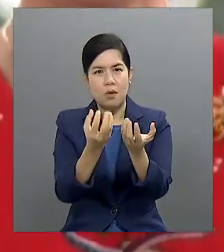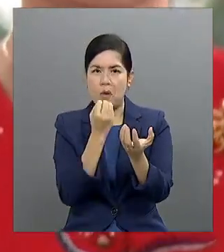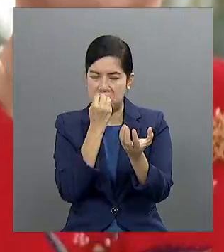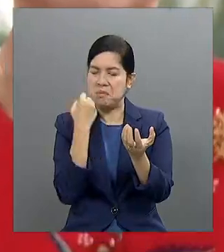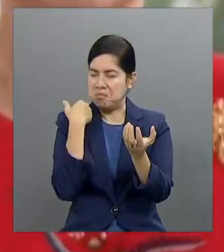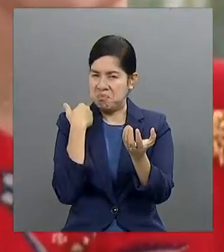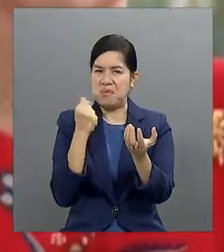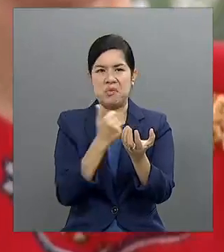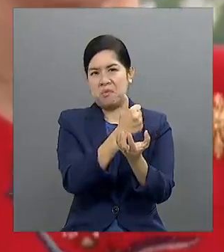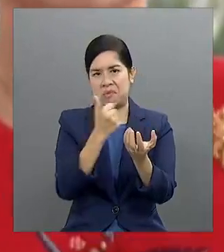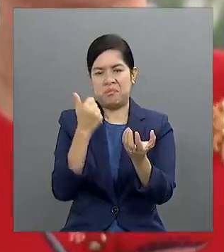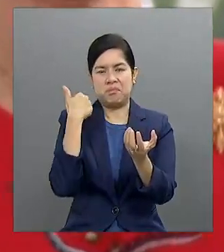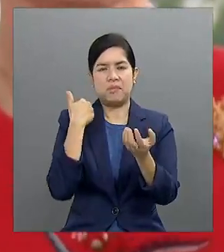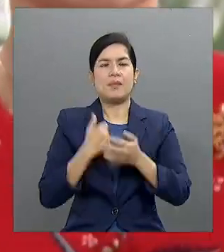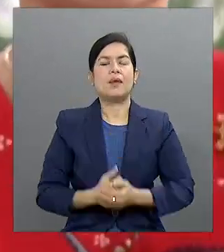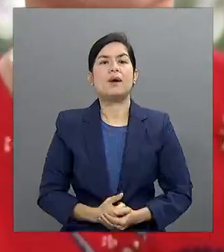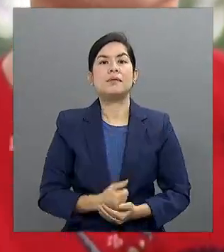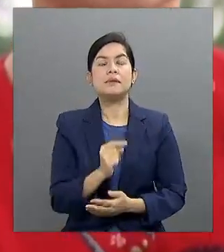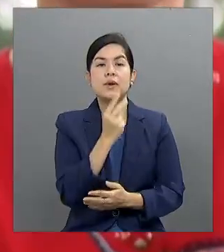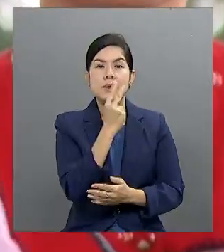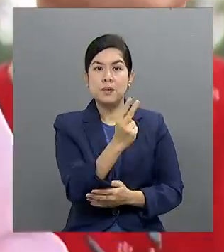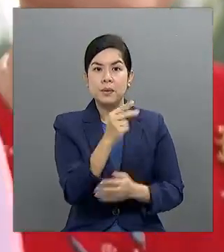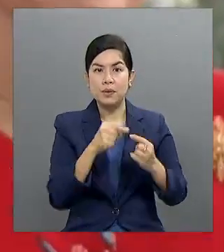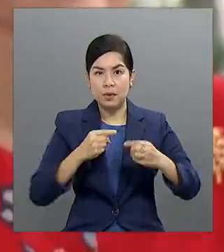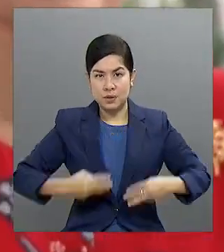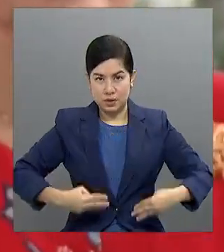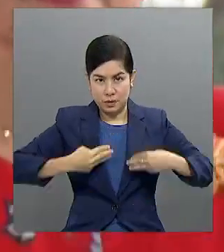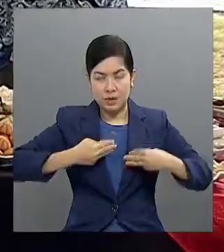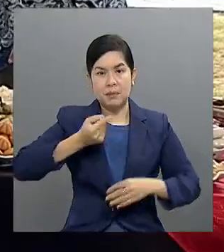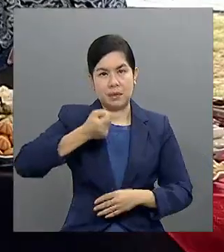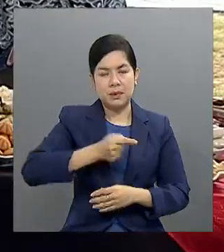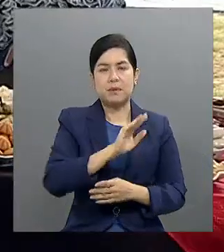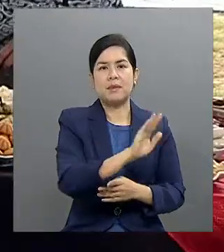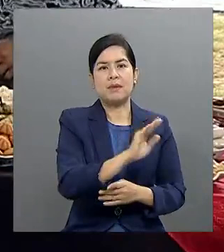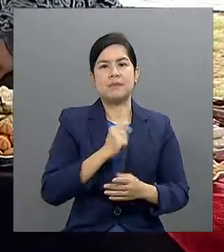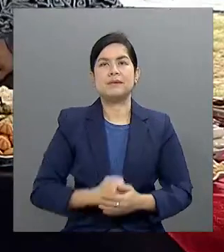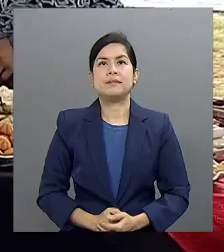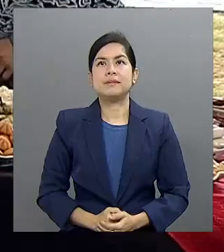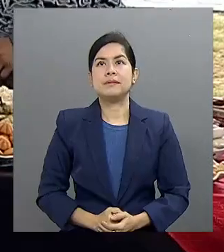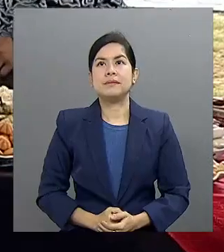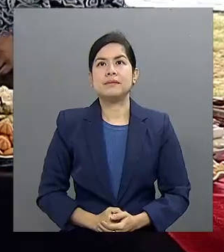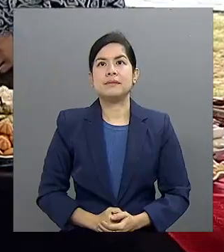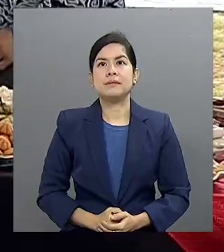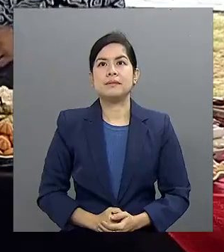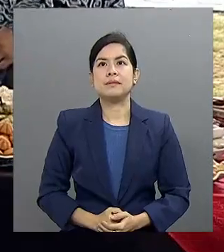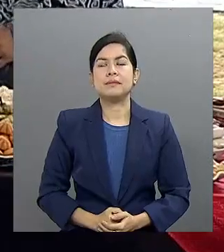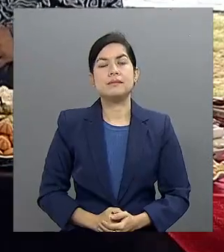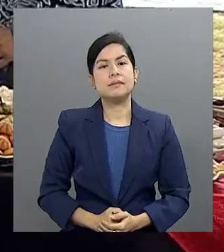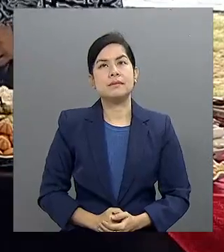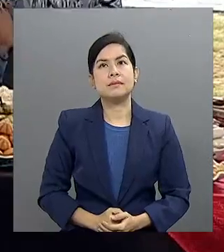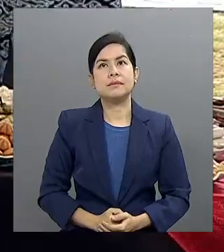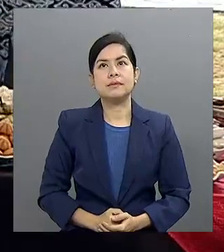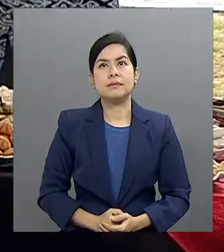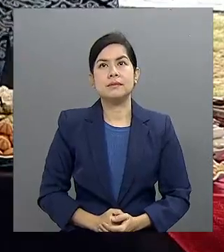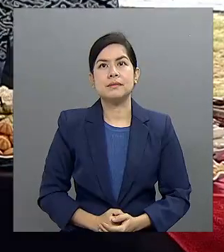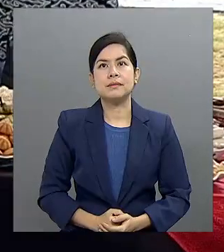ขึ้นแล้วก็ได้เห็นชีวิตความเป็นอยู่จริงๆของชาวภูเก็ตนะคะบ้าง แล้วอย่างส่วนตรงนี้นี่ขนมอะไรคือตอนนี้ยังผูกพันกับขน